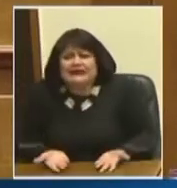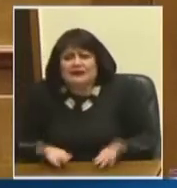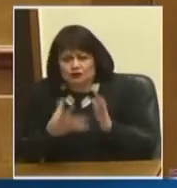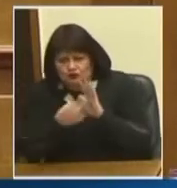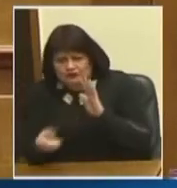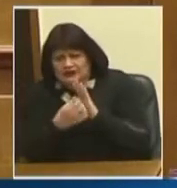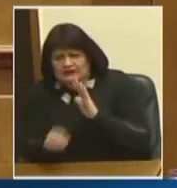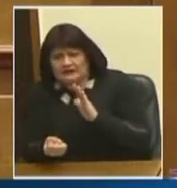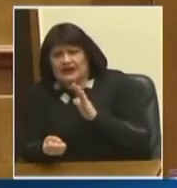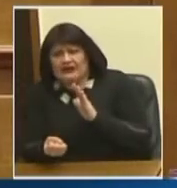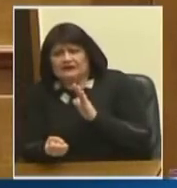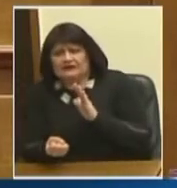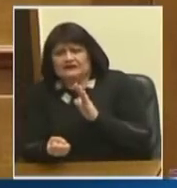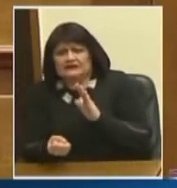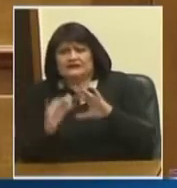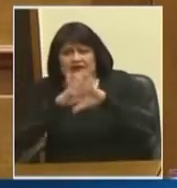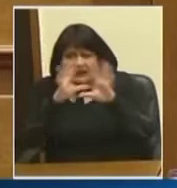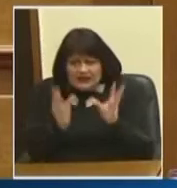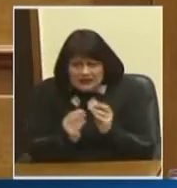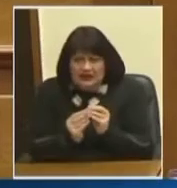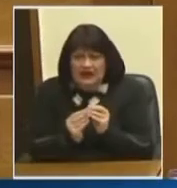εξαιρείται από την εννέα αρχή πληρωμών,